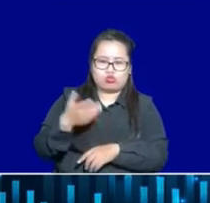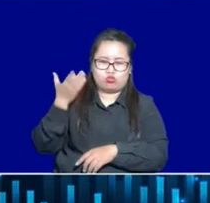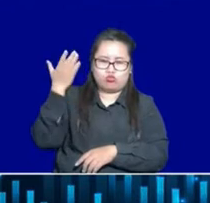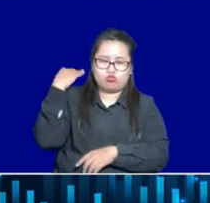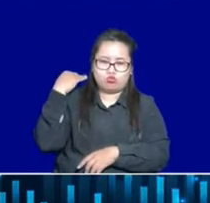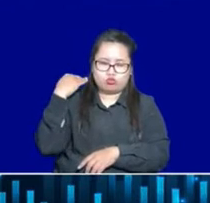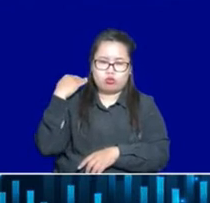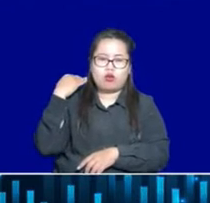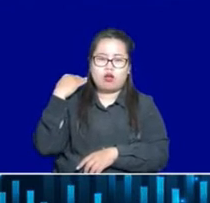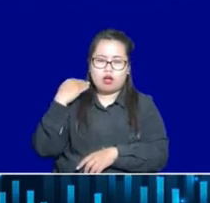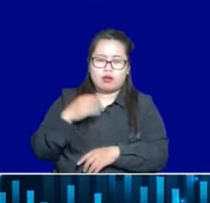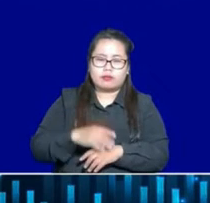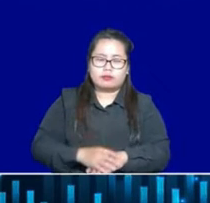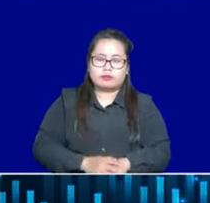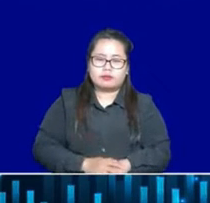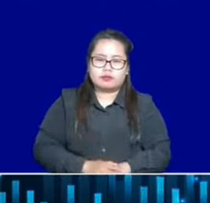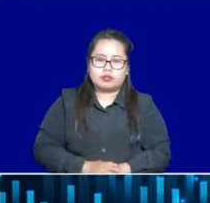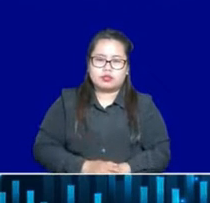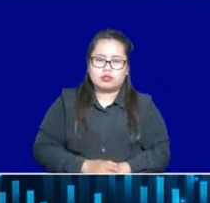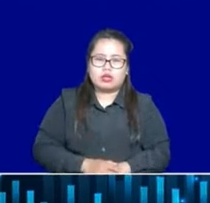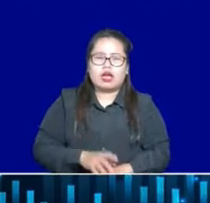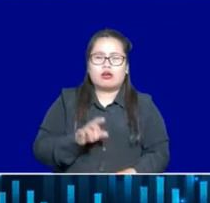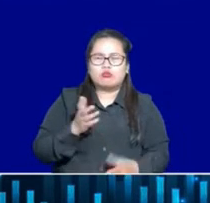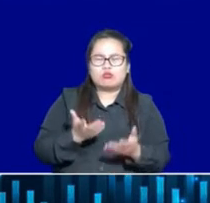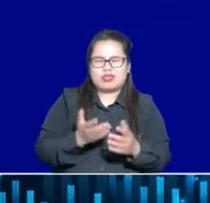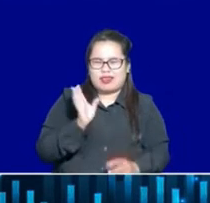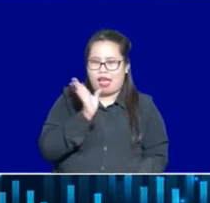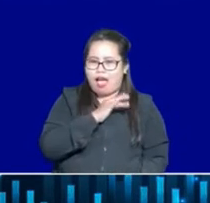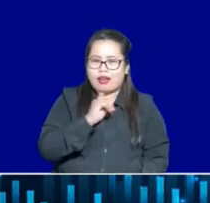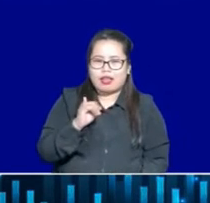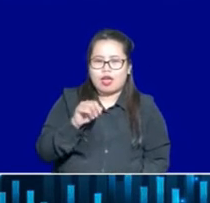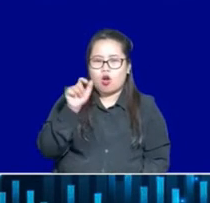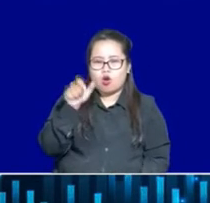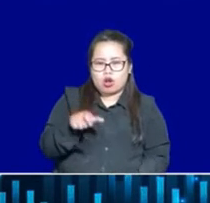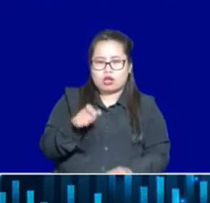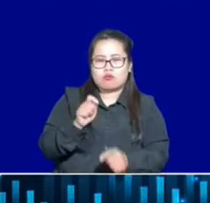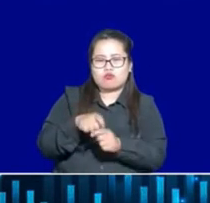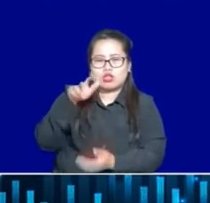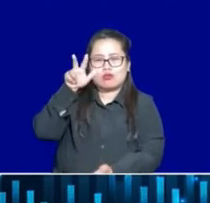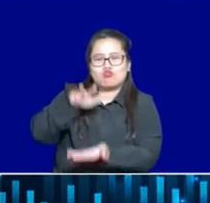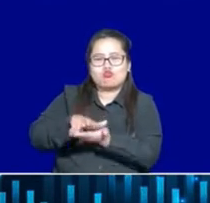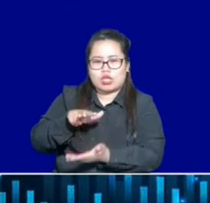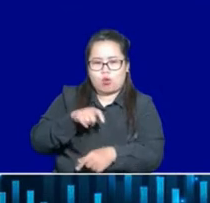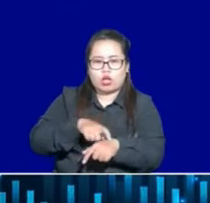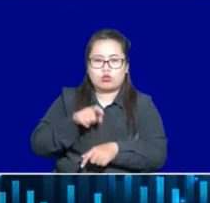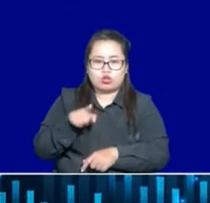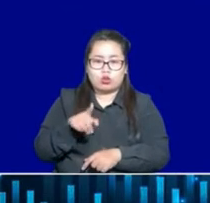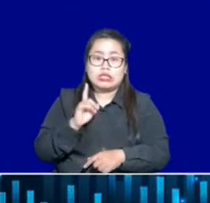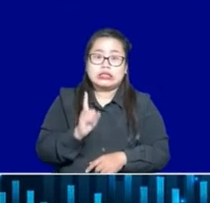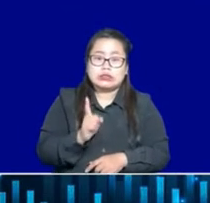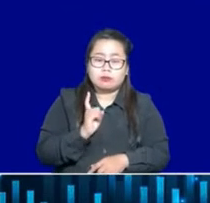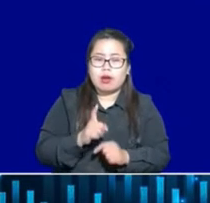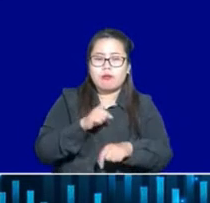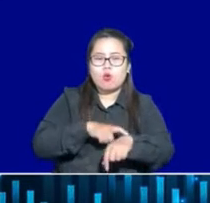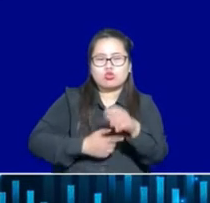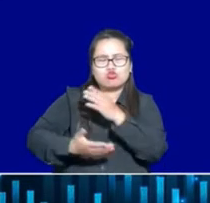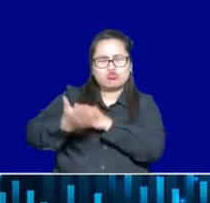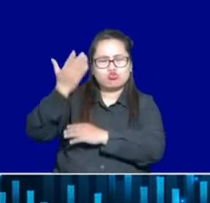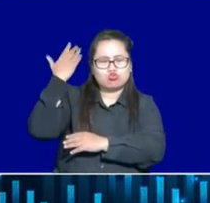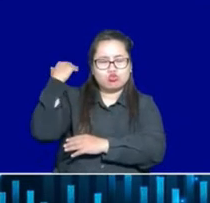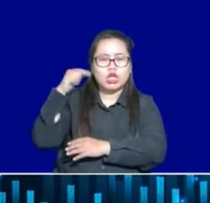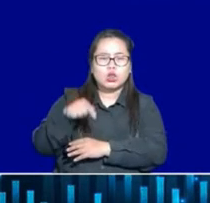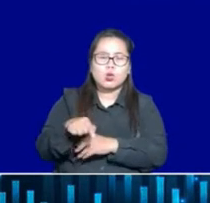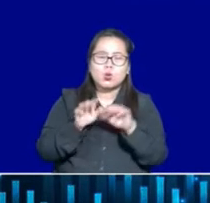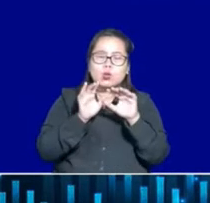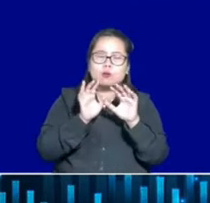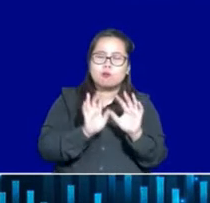Jadi memang agak aneh ya, pengambil keputusan ya, di masa itu. Karena pada waktu itu lebih banyak,